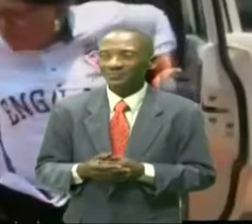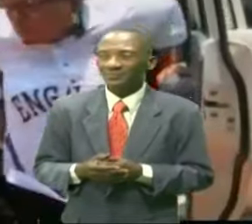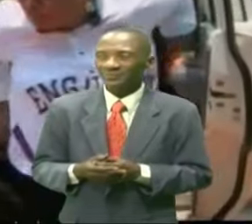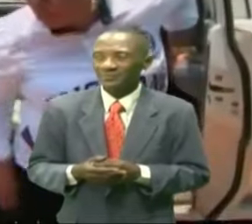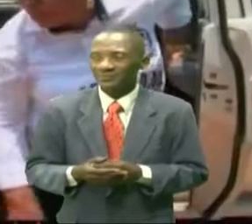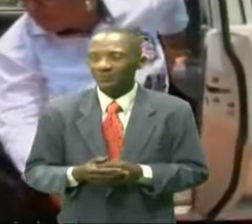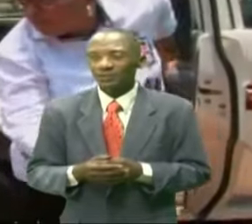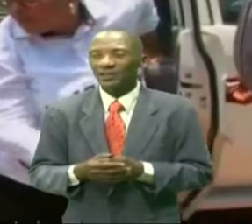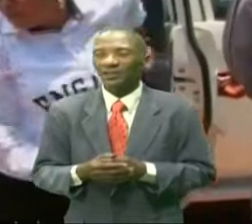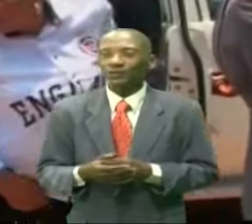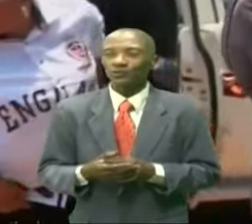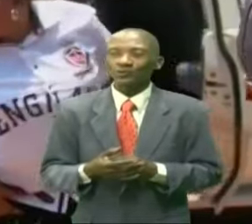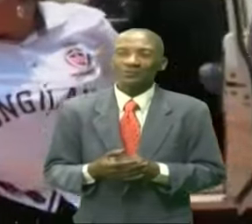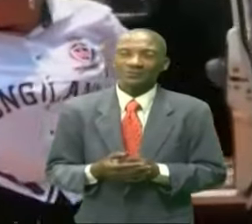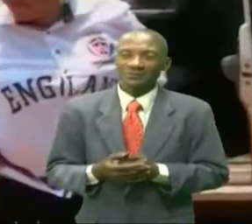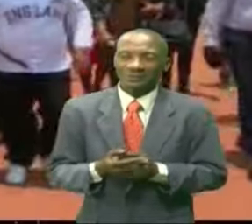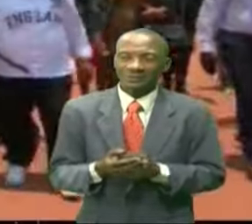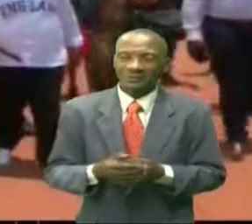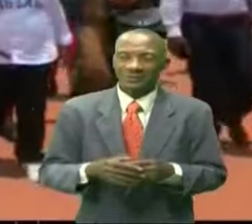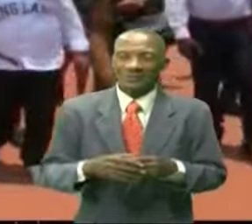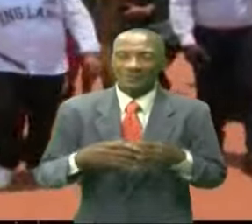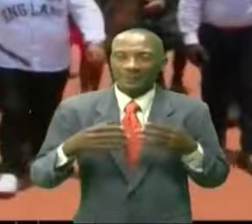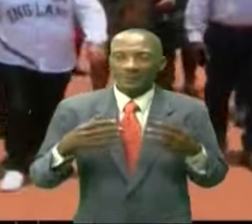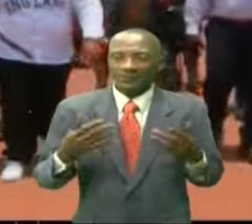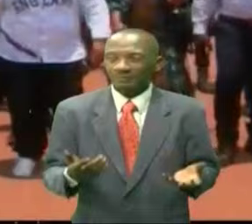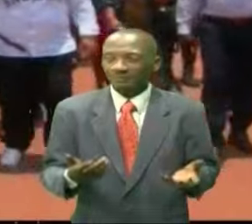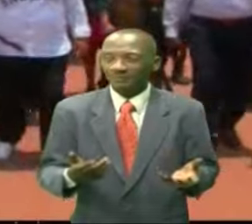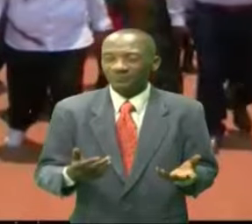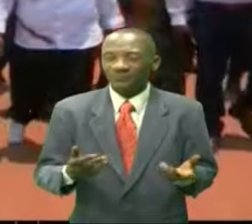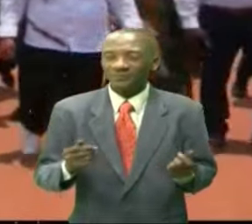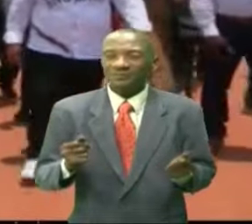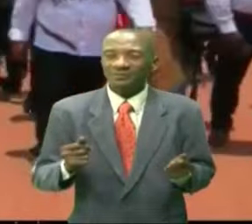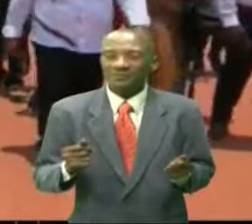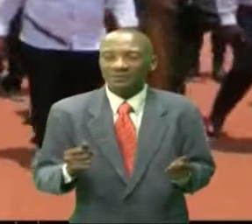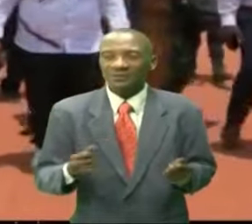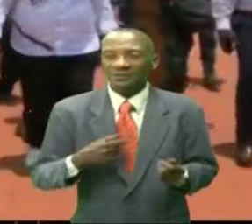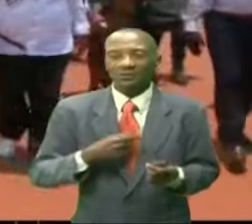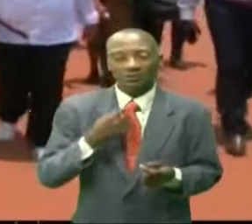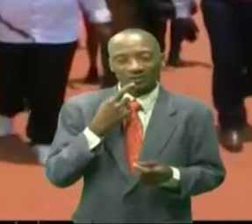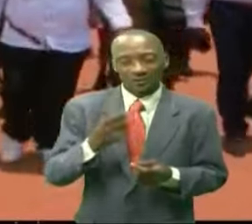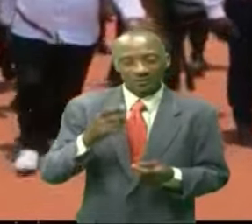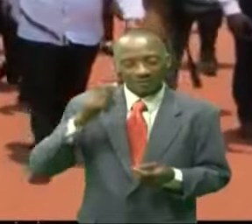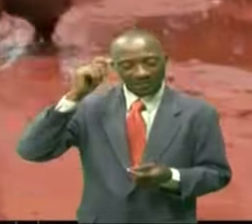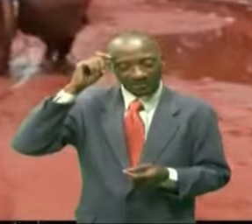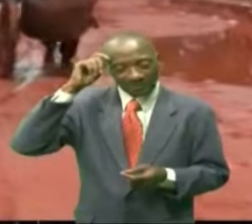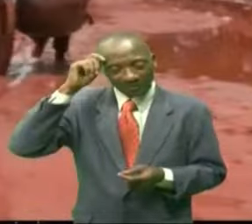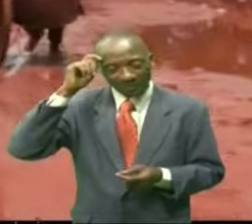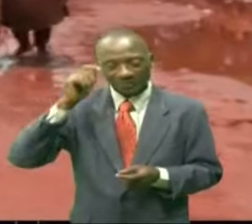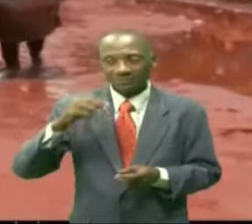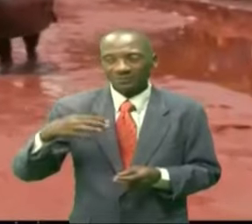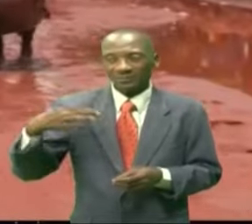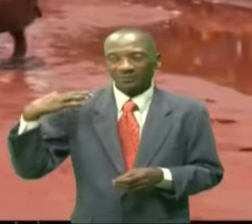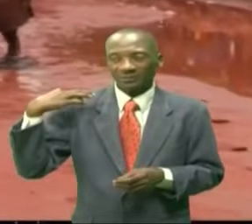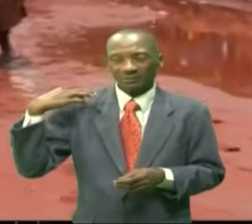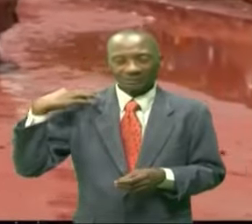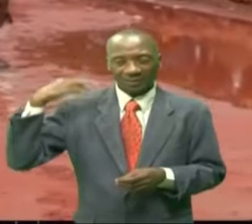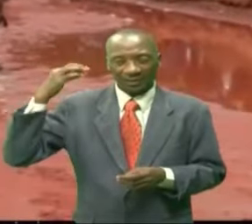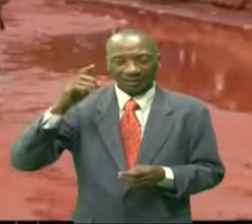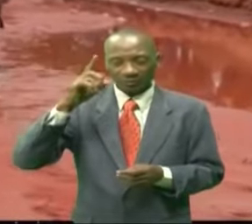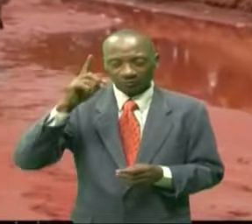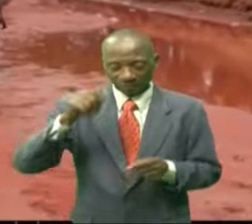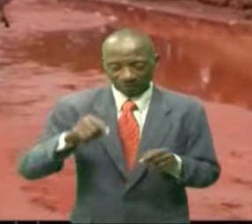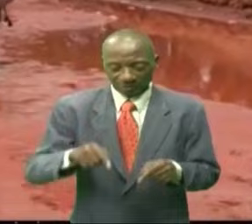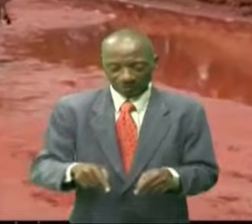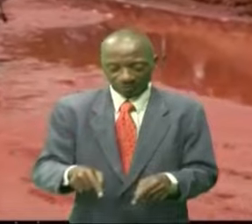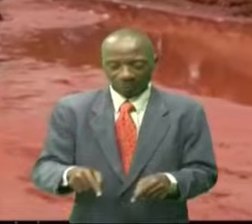conduit mardi 10 octobre la délégation de l'IGF venue de Kinshasa en mission officielle en Mbujimayi à inspecter l'évolution des travaux de